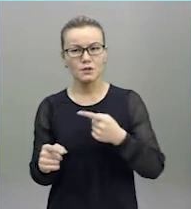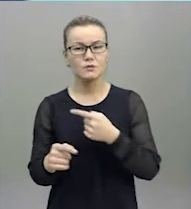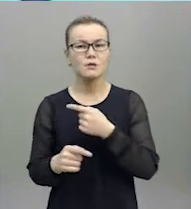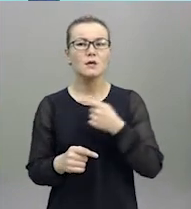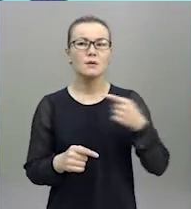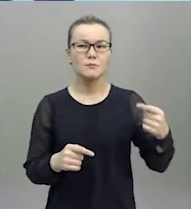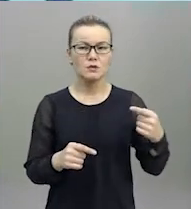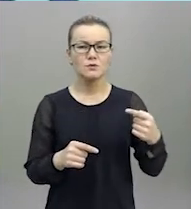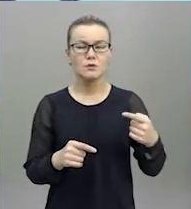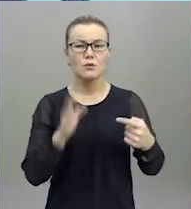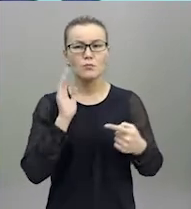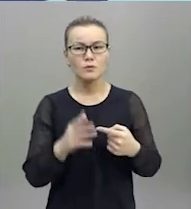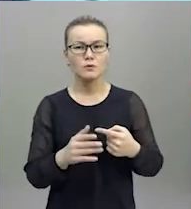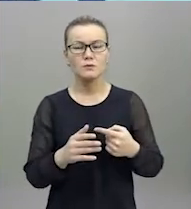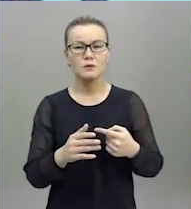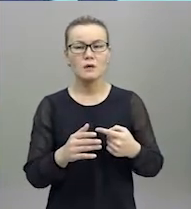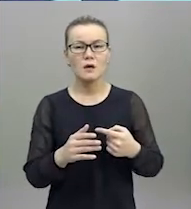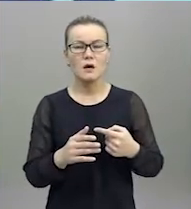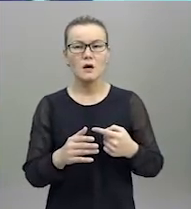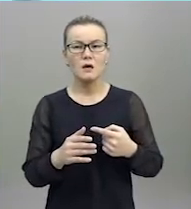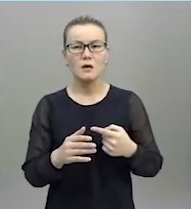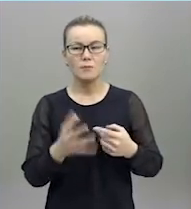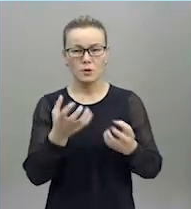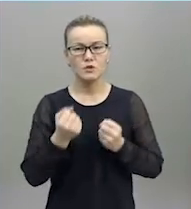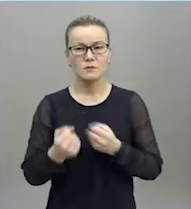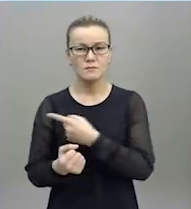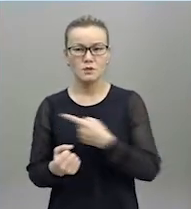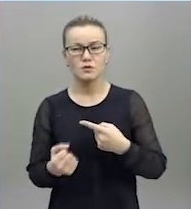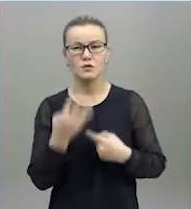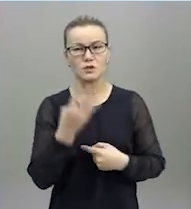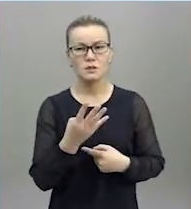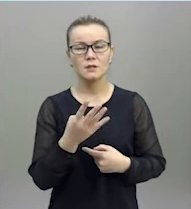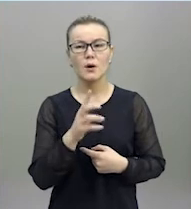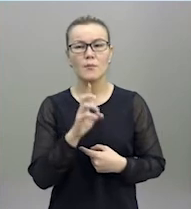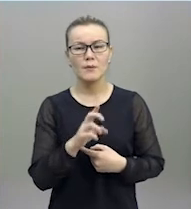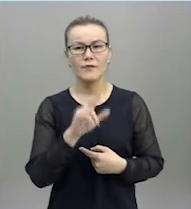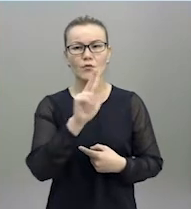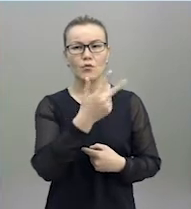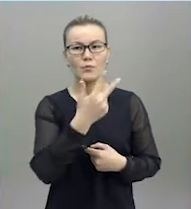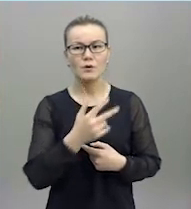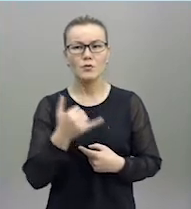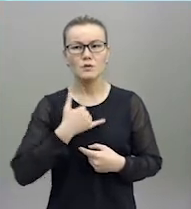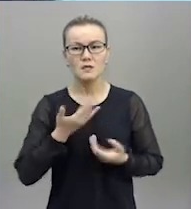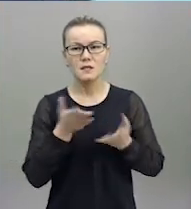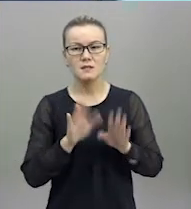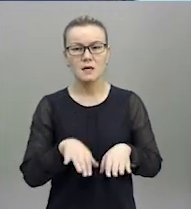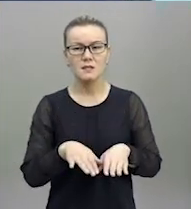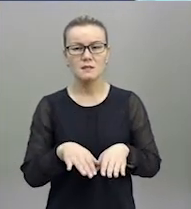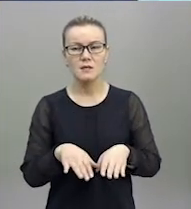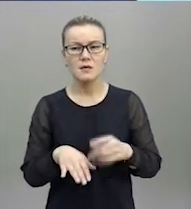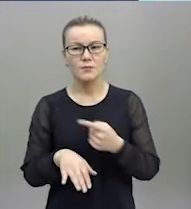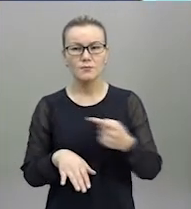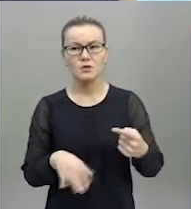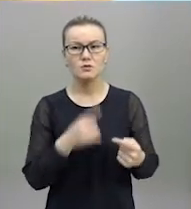минус 4b в кубе что у нас осталось у нас осталось минус